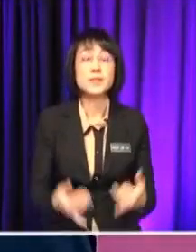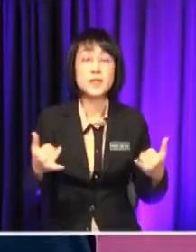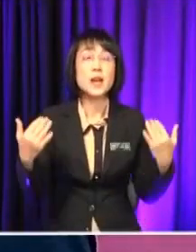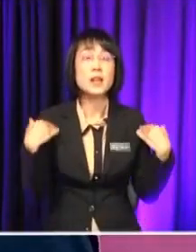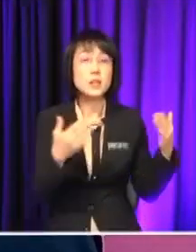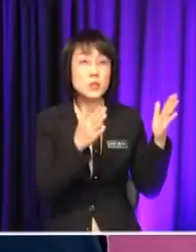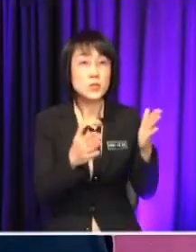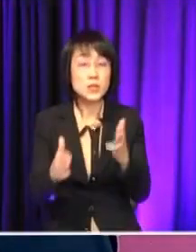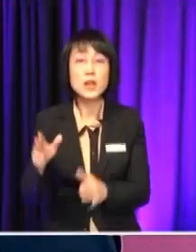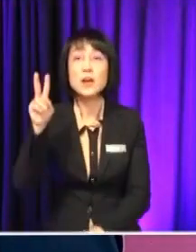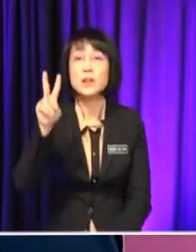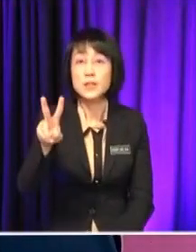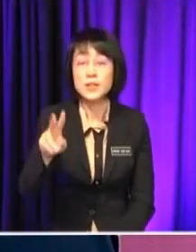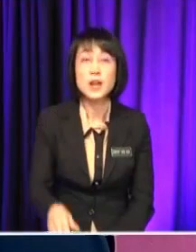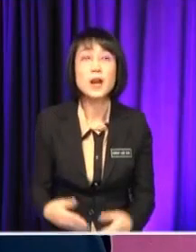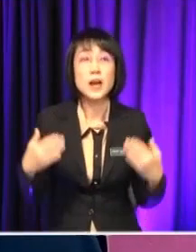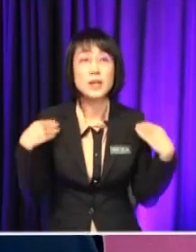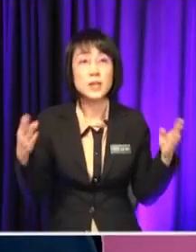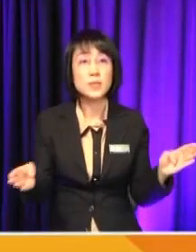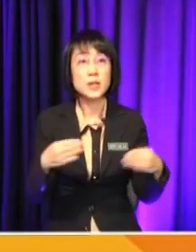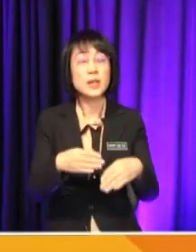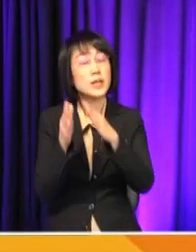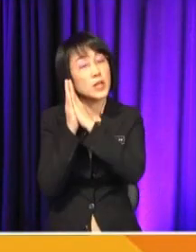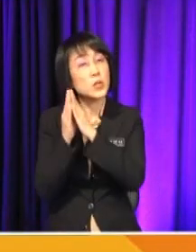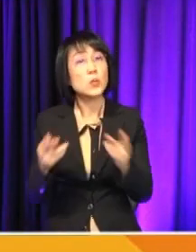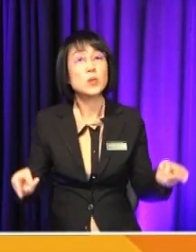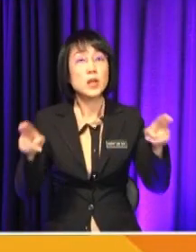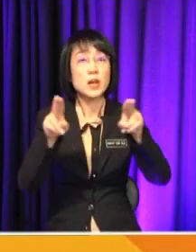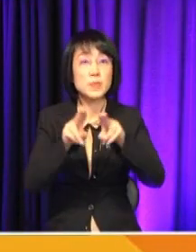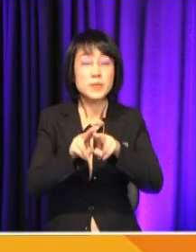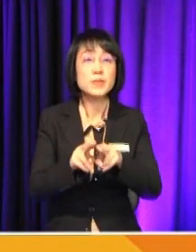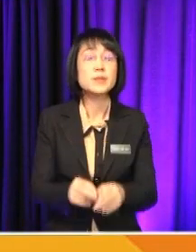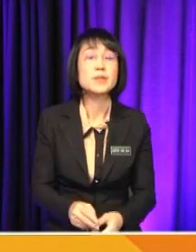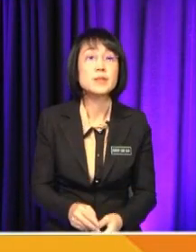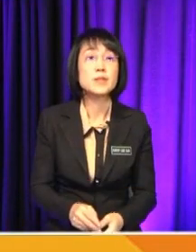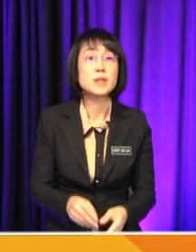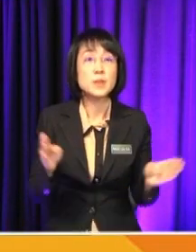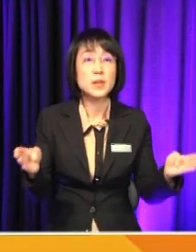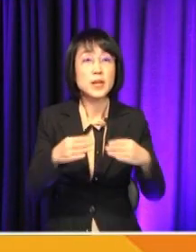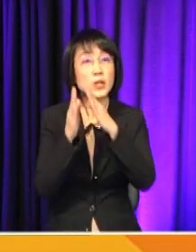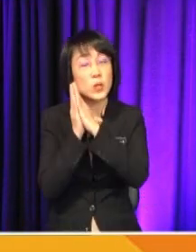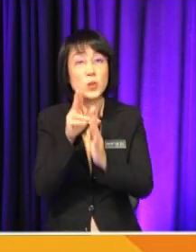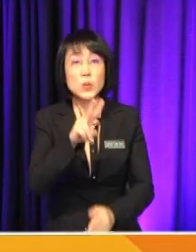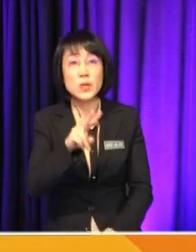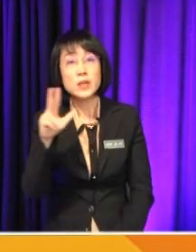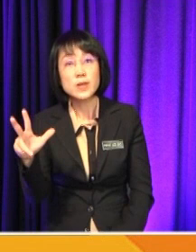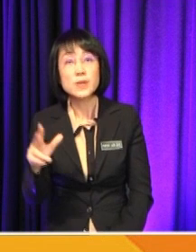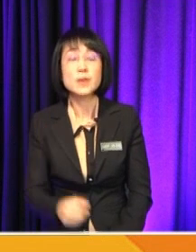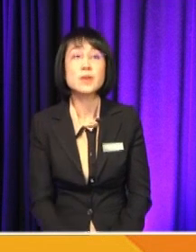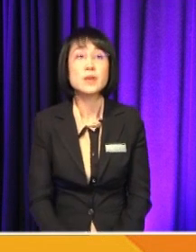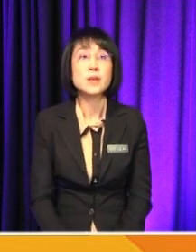kedua kita memilih tidur 2 3 dan sebagainya jadi saya nampak dekat belakang